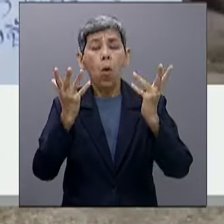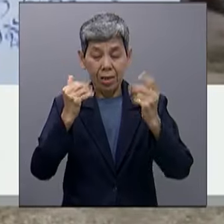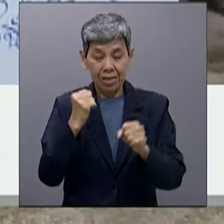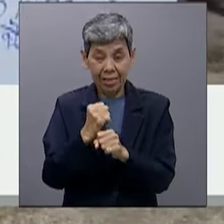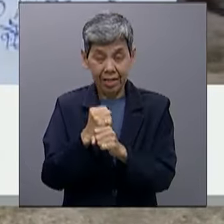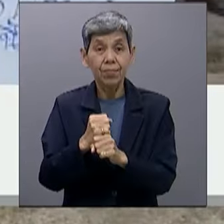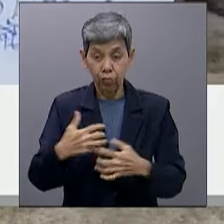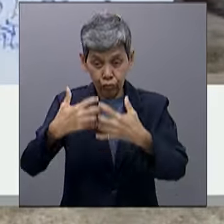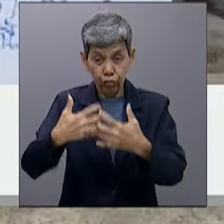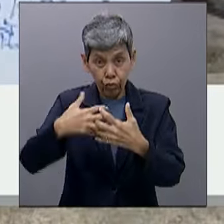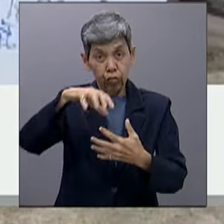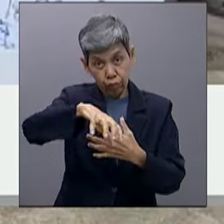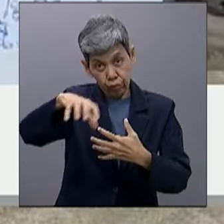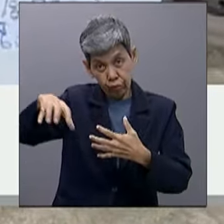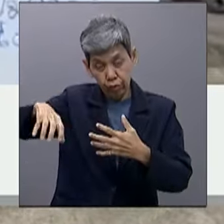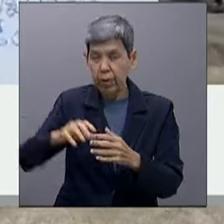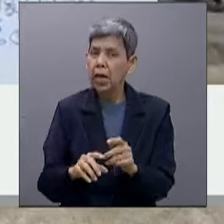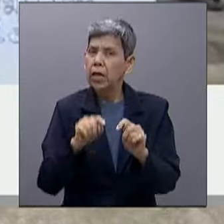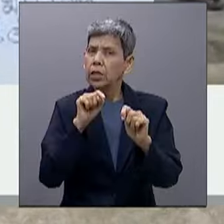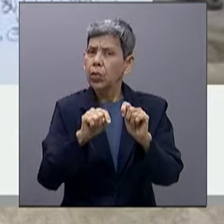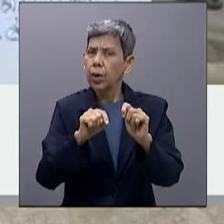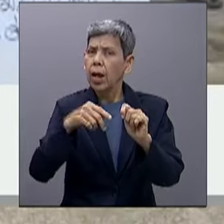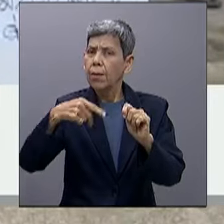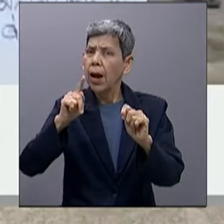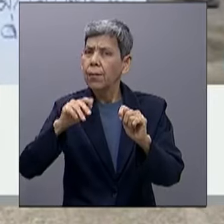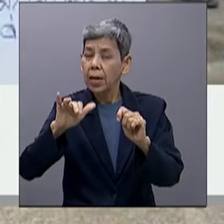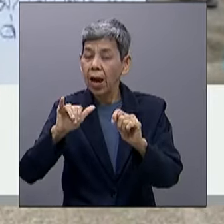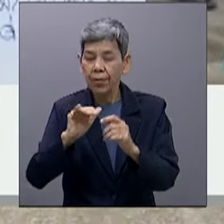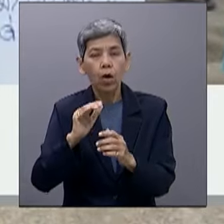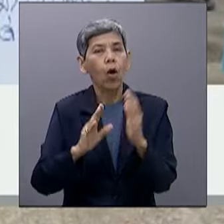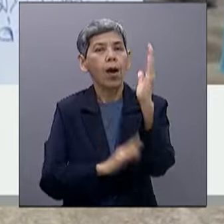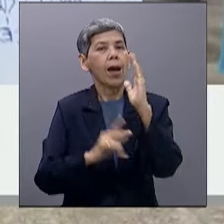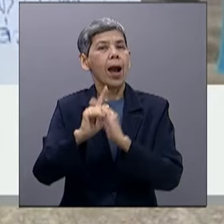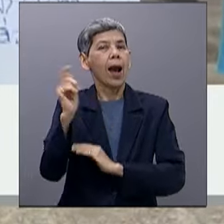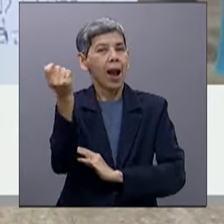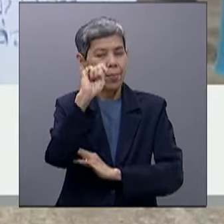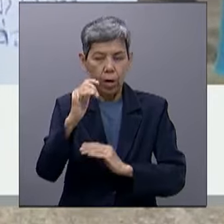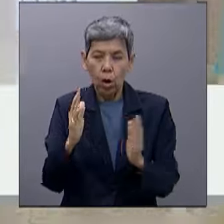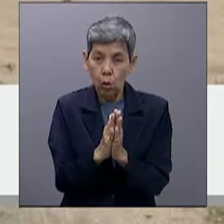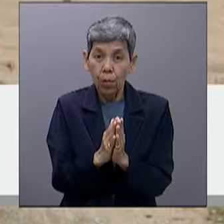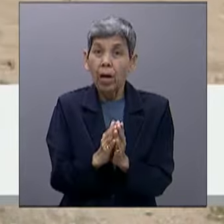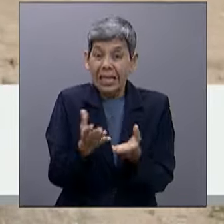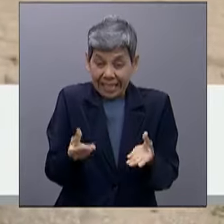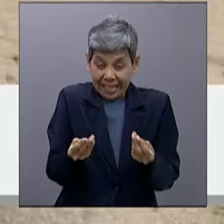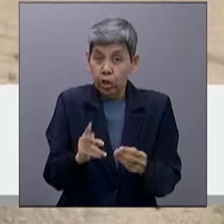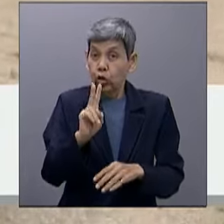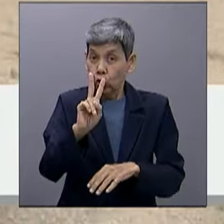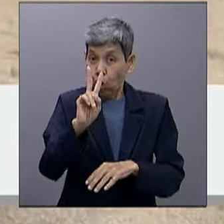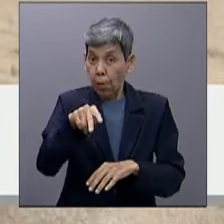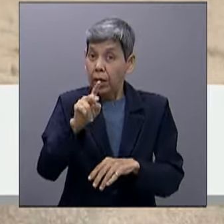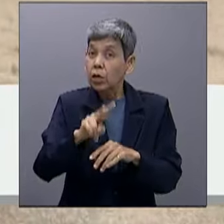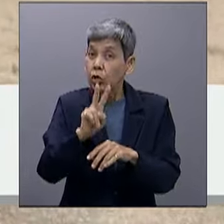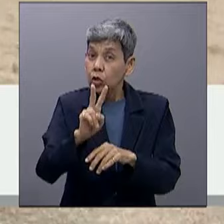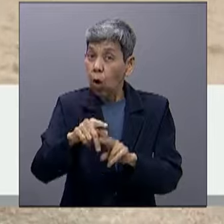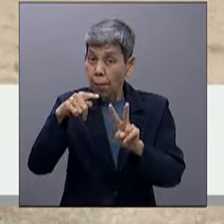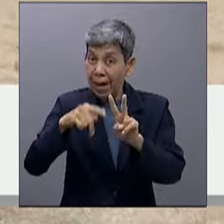นิคมสหกรณ์อ่าวลึกตำบลปลายพยาอำเภอปลายพยาจังหวัดกระบี่รวมกว่า 2,000ไร่รวมตัวหน้าที่ว่า